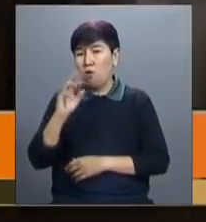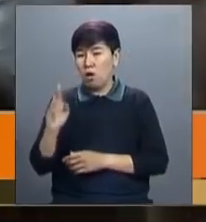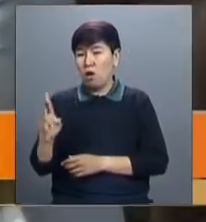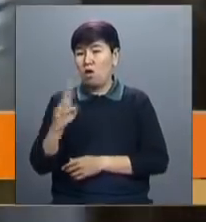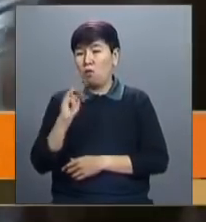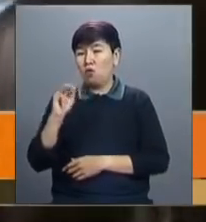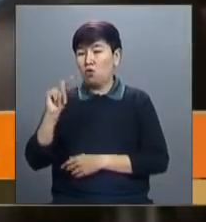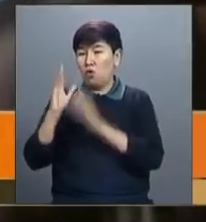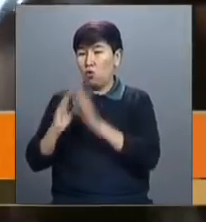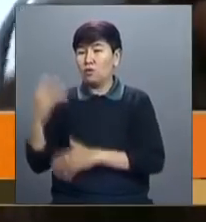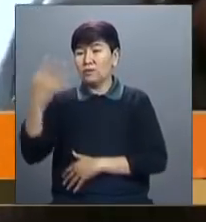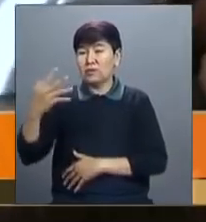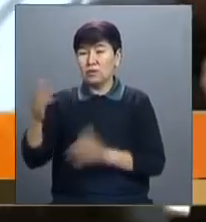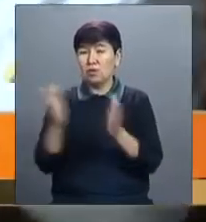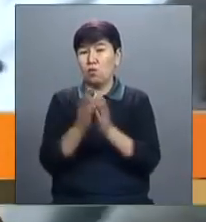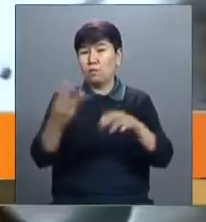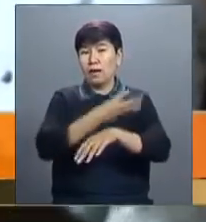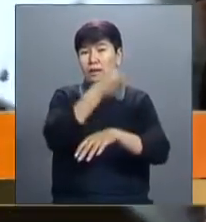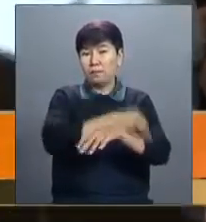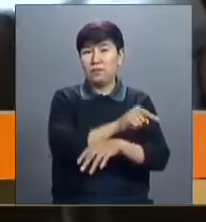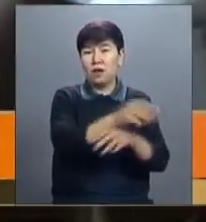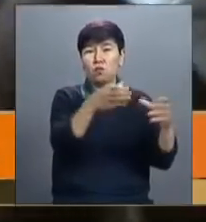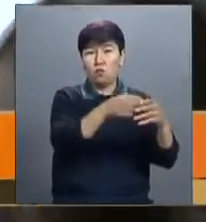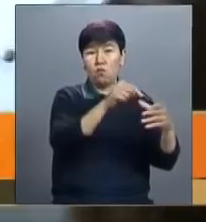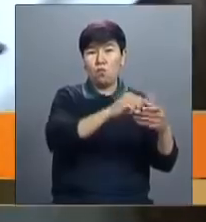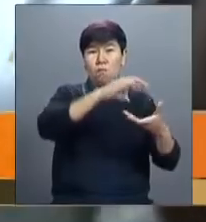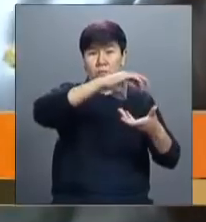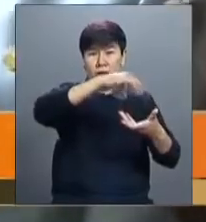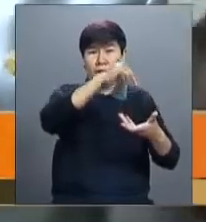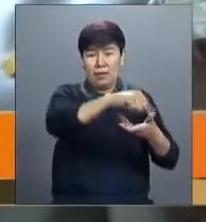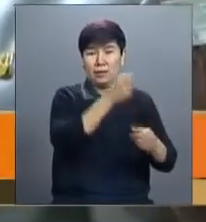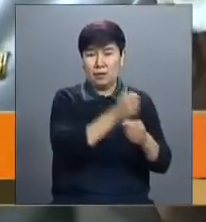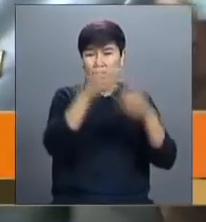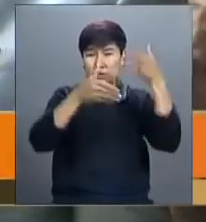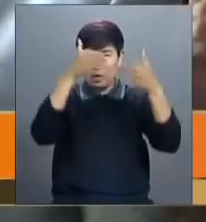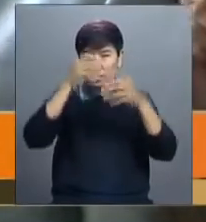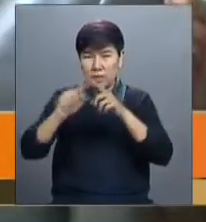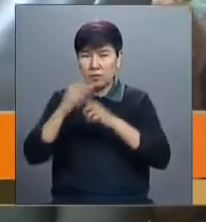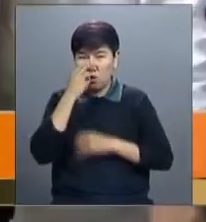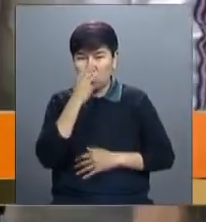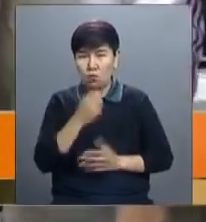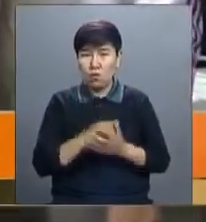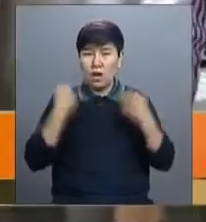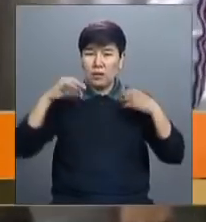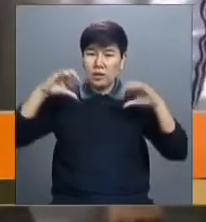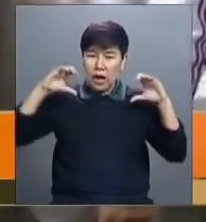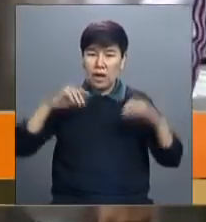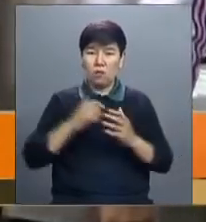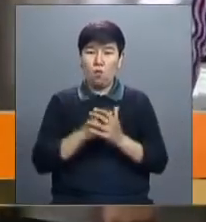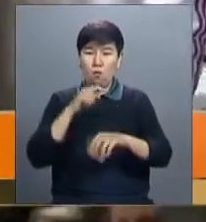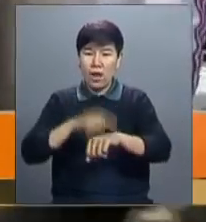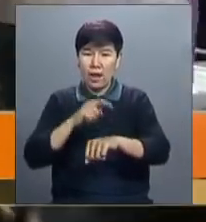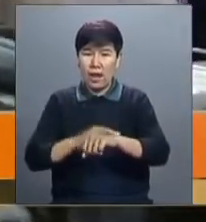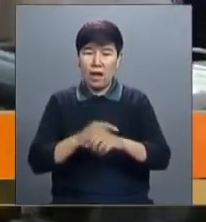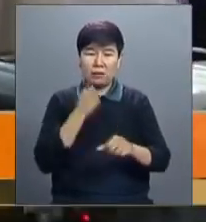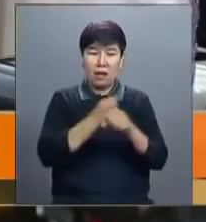นที่ร่วมงานการเมืองกับพรรคพลังประชารัฐให้ระมัดระวังการทำกิจกรรมอย่าใช้เวลาราชการไปทำงานการเมืองและต้